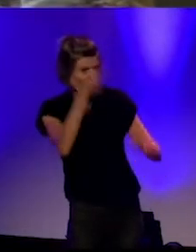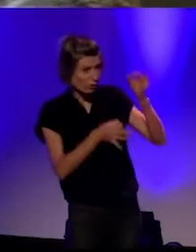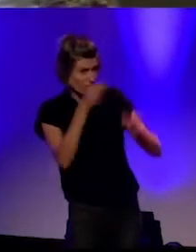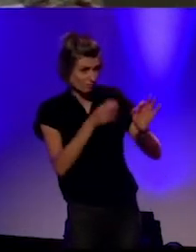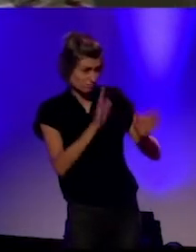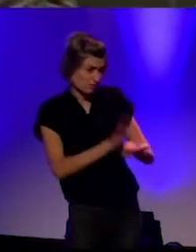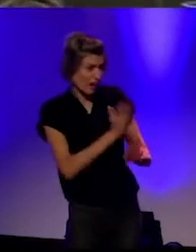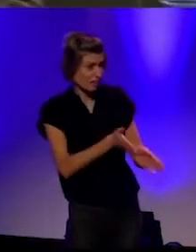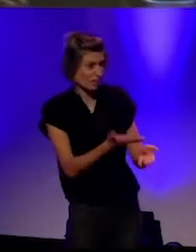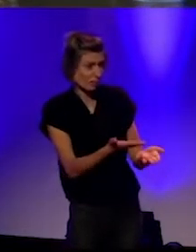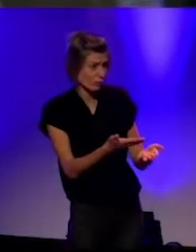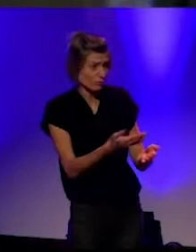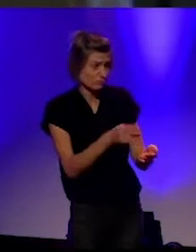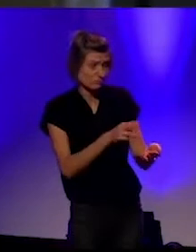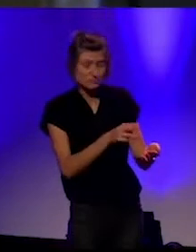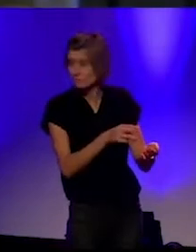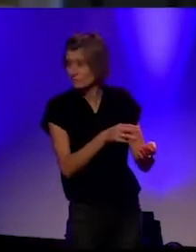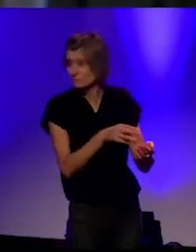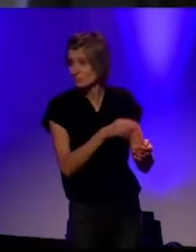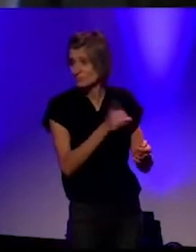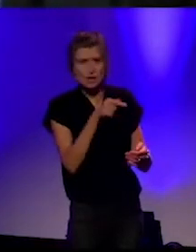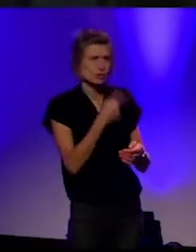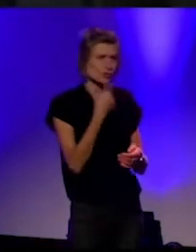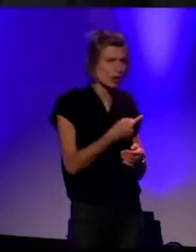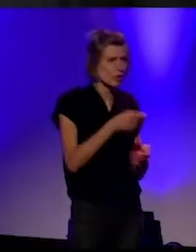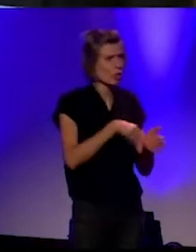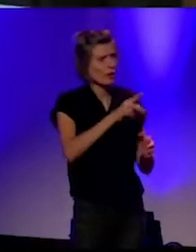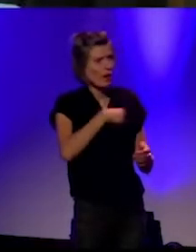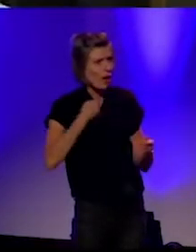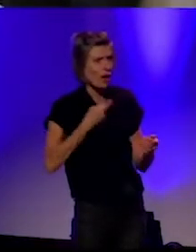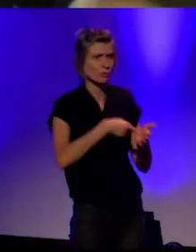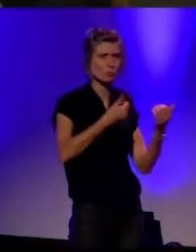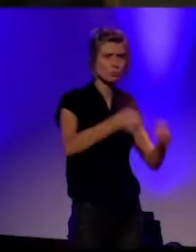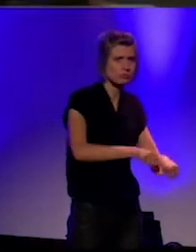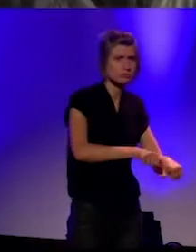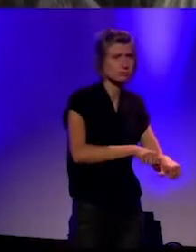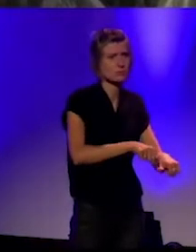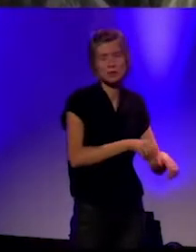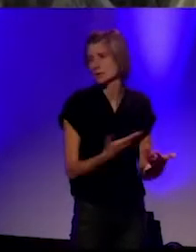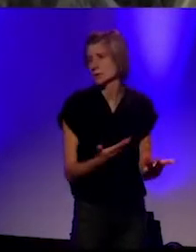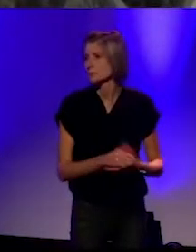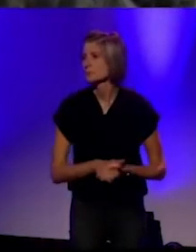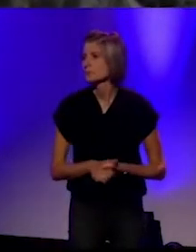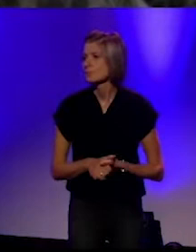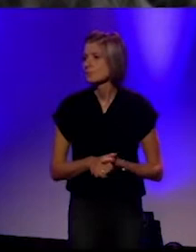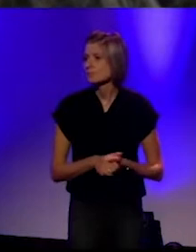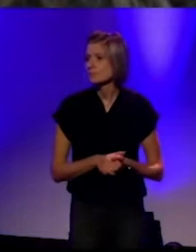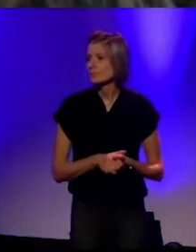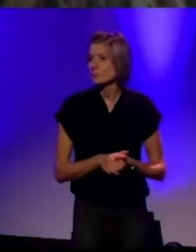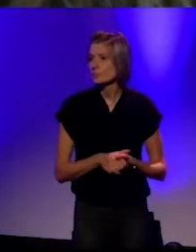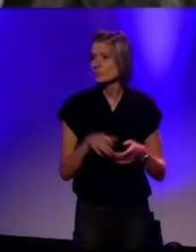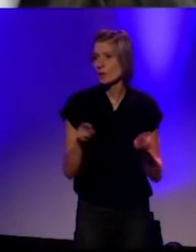Om op die manier zeggen van jou, van je langer vasthouden voor het geval dat je iets zou doen. Je hebt gewoon een gigantische factor